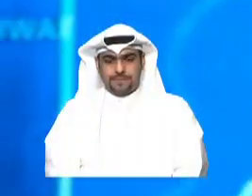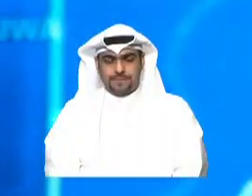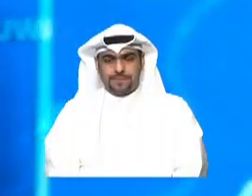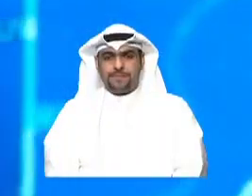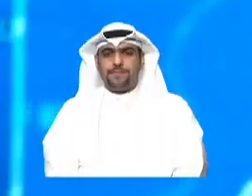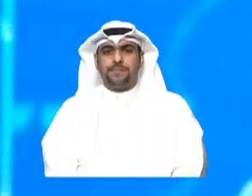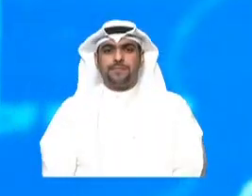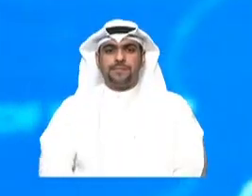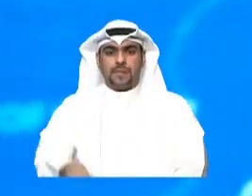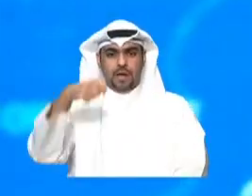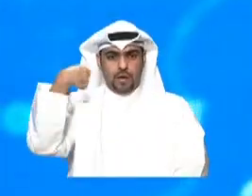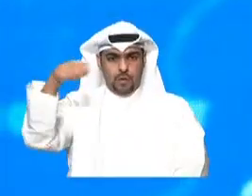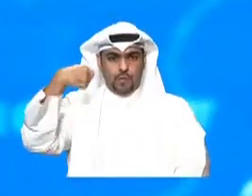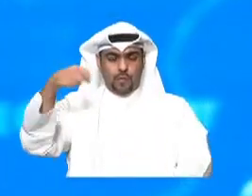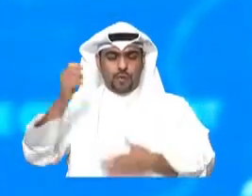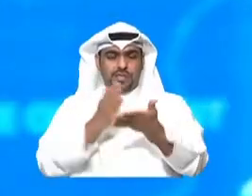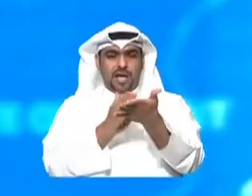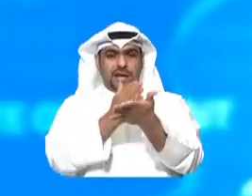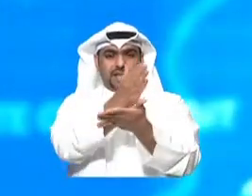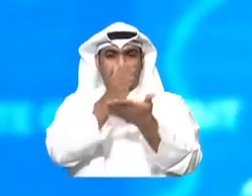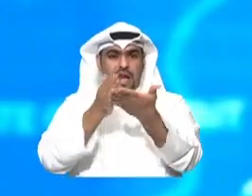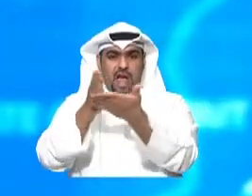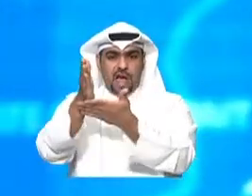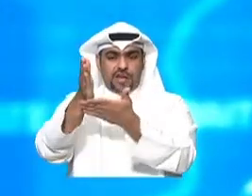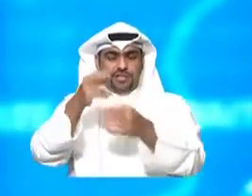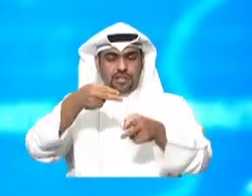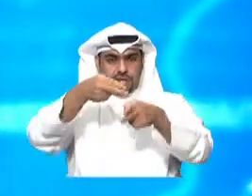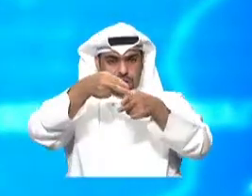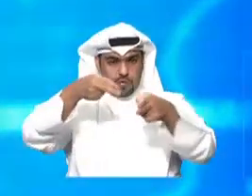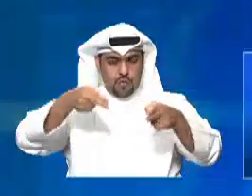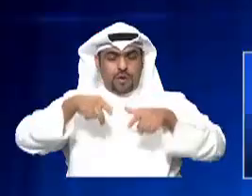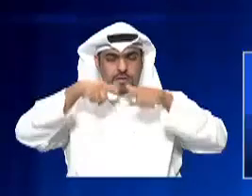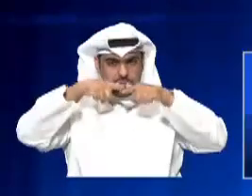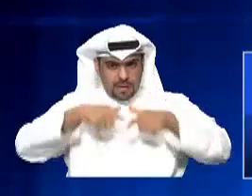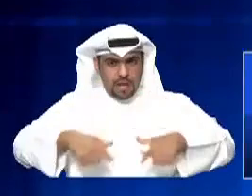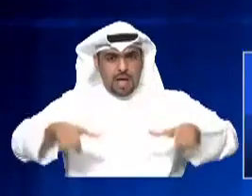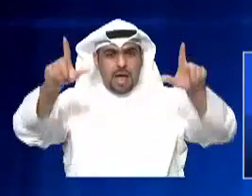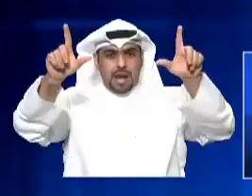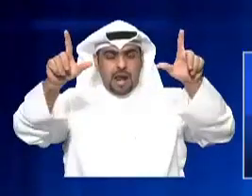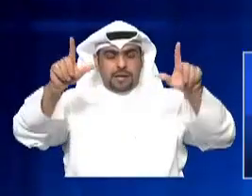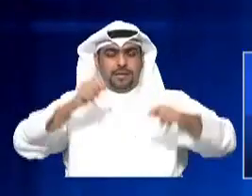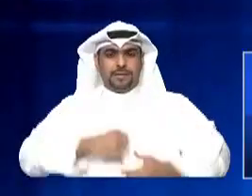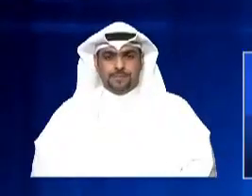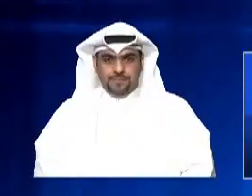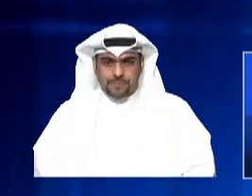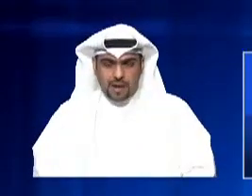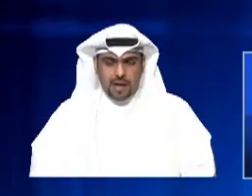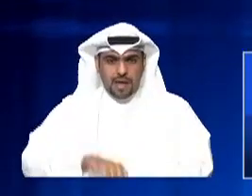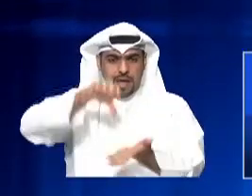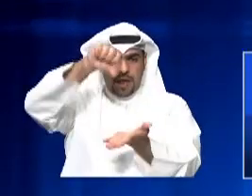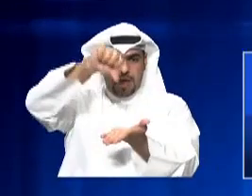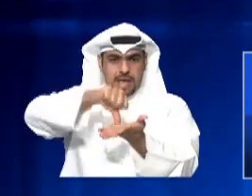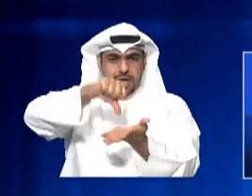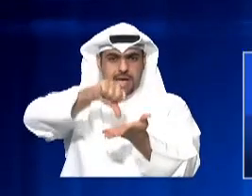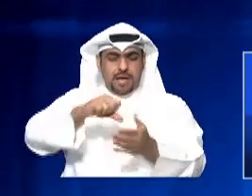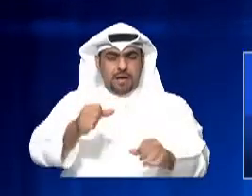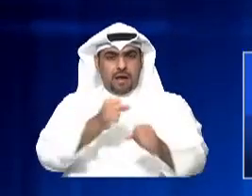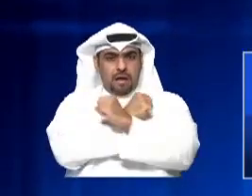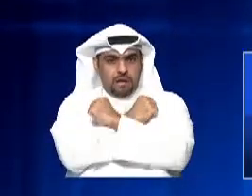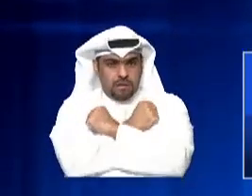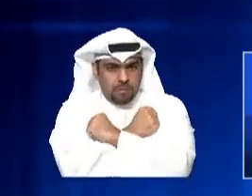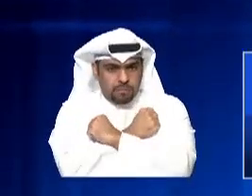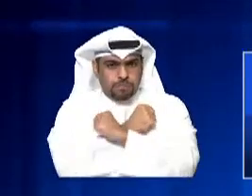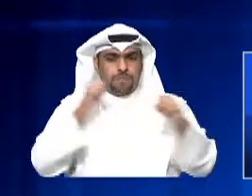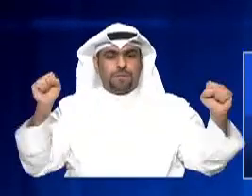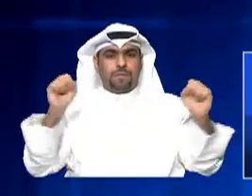أعربت وزارة الخارجية في بيان لها عن إدانة واستنكار دولة الكويت للهجمات الإيرانية التي استهدفت إقليم كردستان في